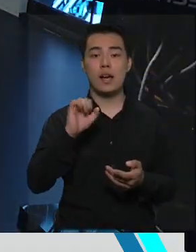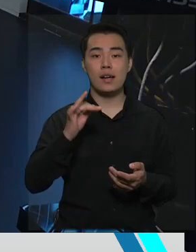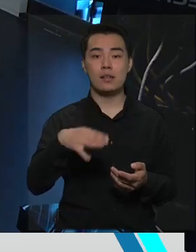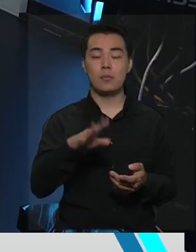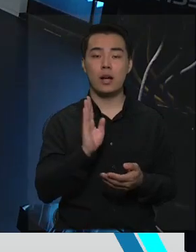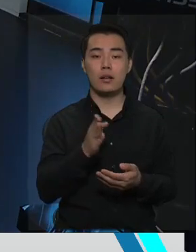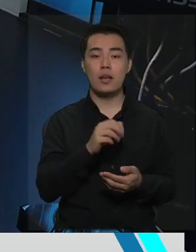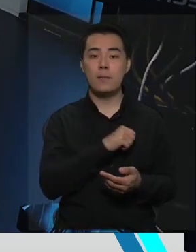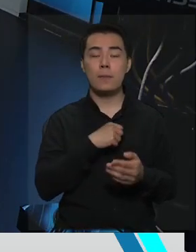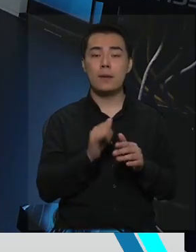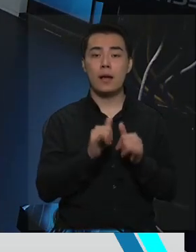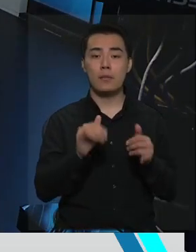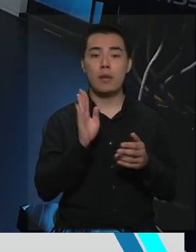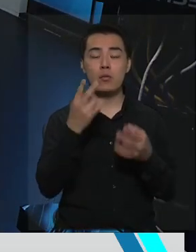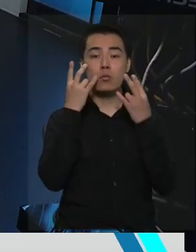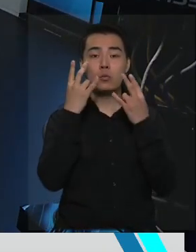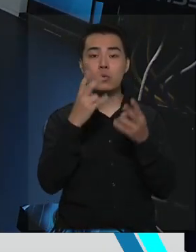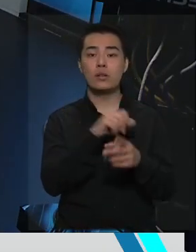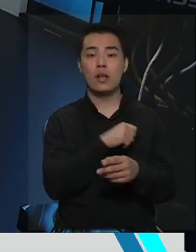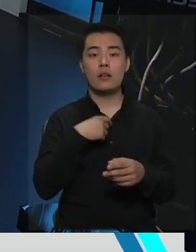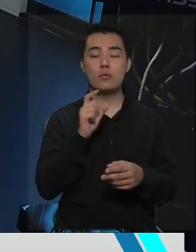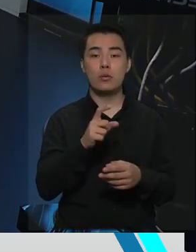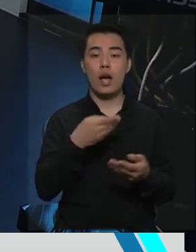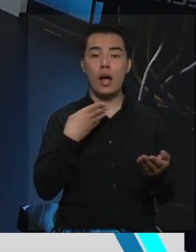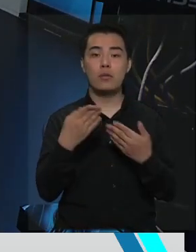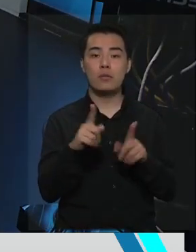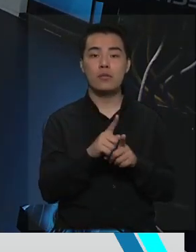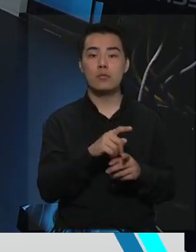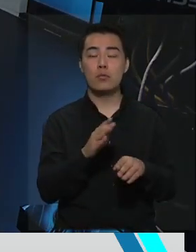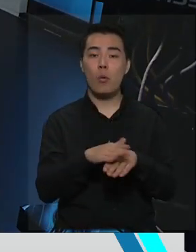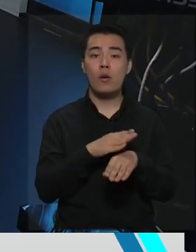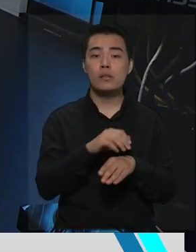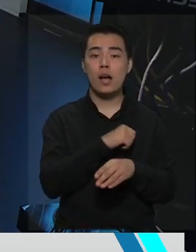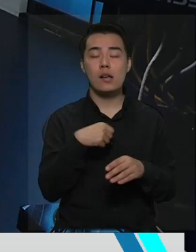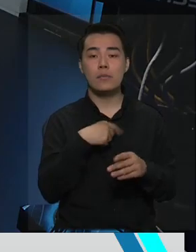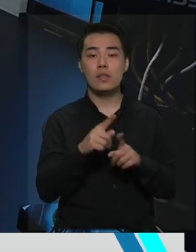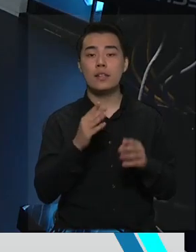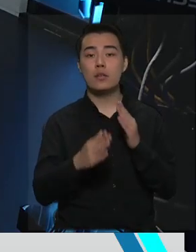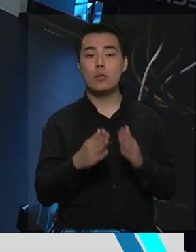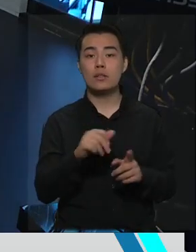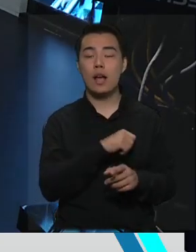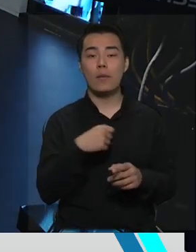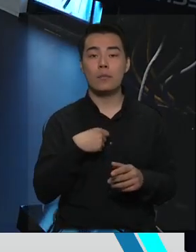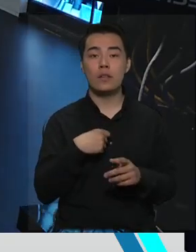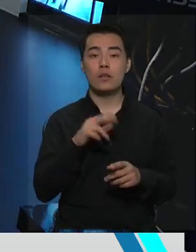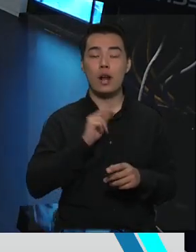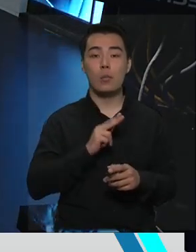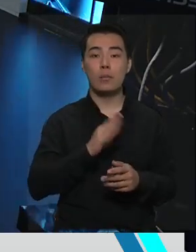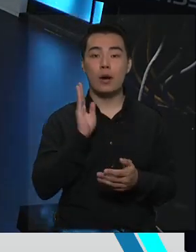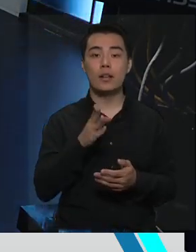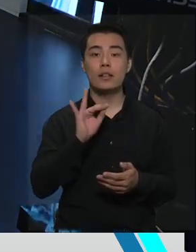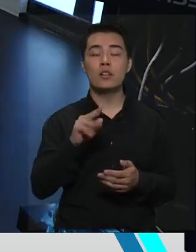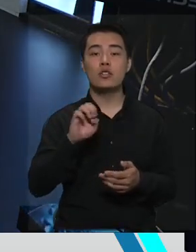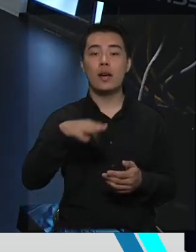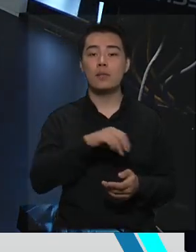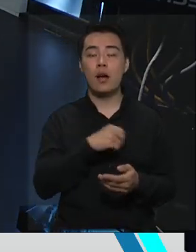поэтому продвигаем нашу культуру чтобы люди общались вежливо с искусственным интеллектом который на него как раз таки работает и чем